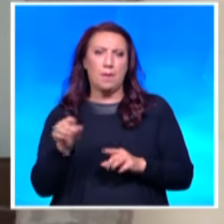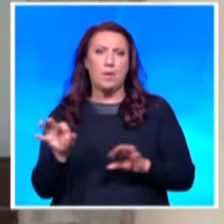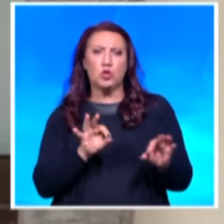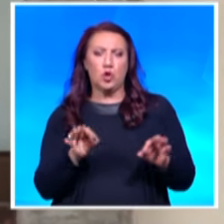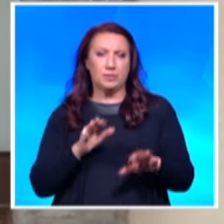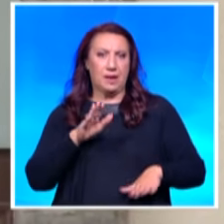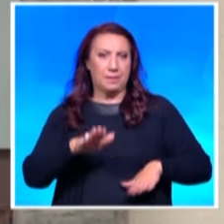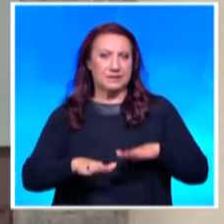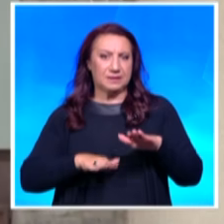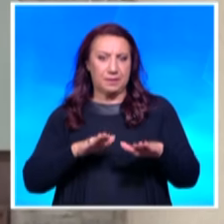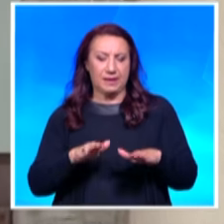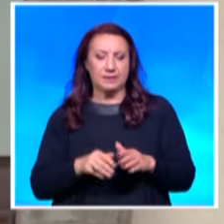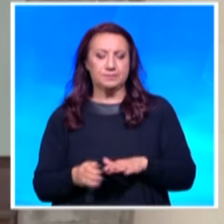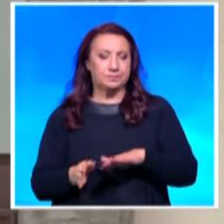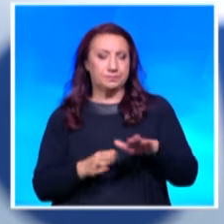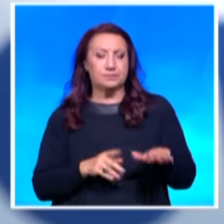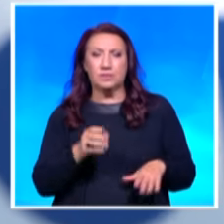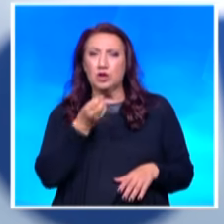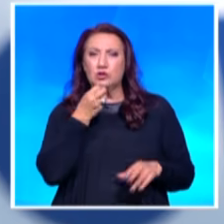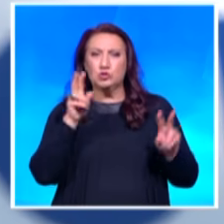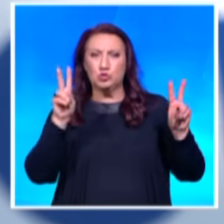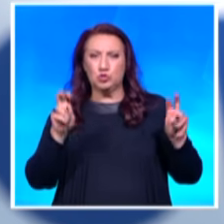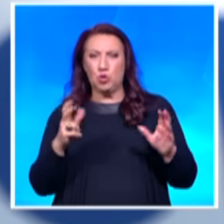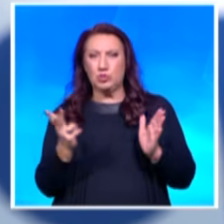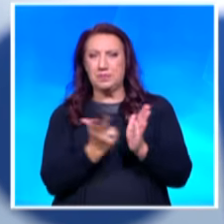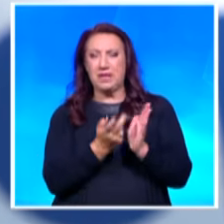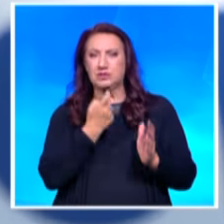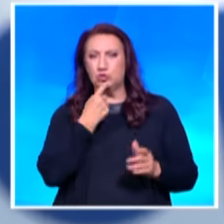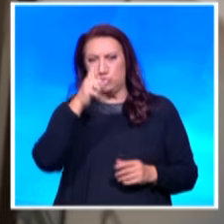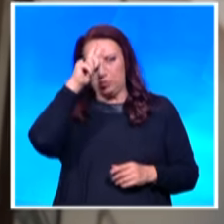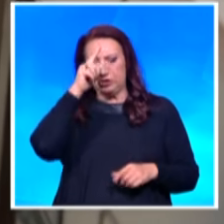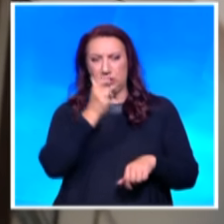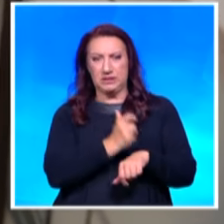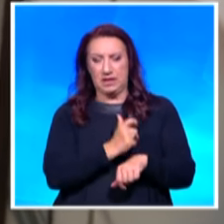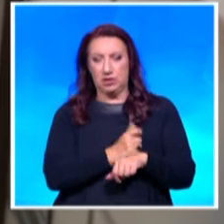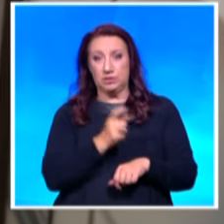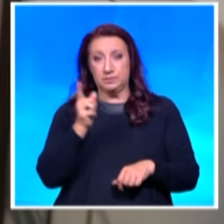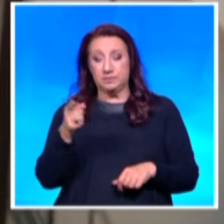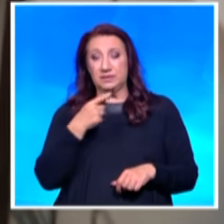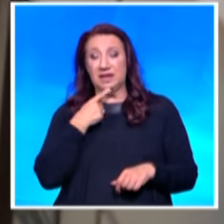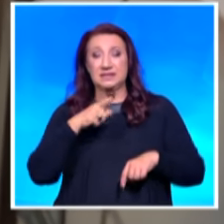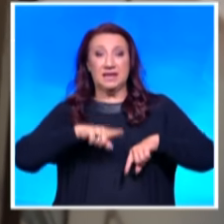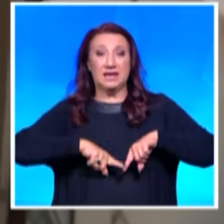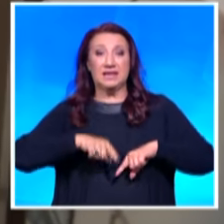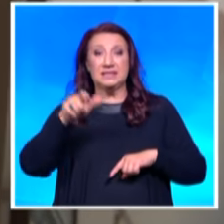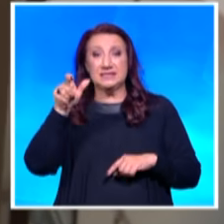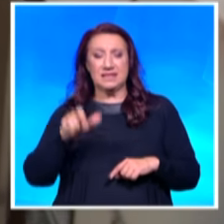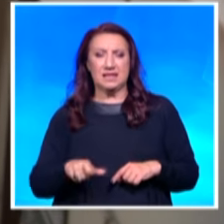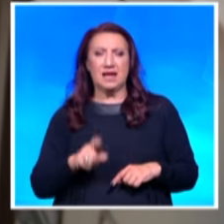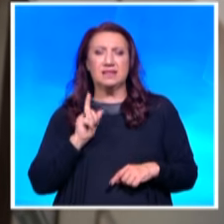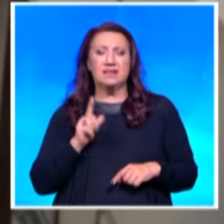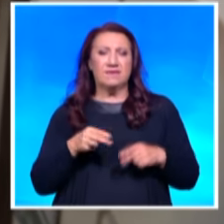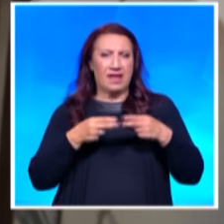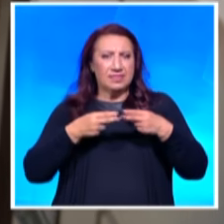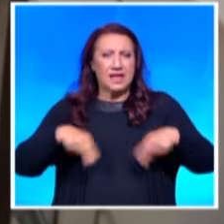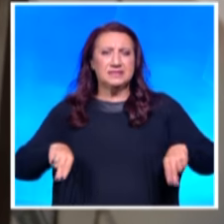По случая с 18-годишната ученичка, Захарова каза, че съдията е задължен независимо и суверенно да